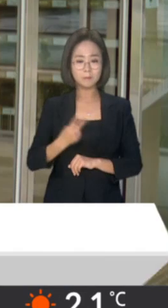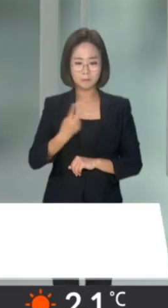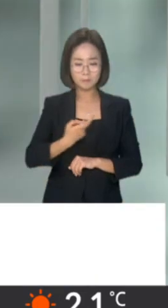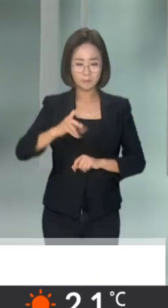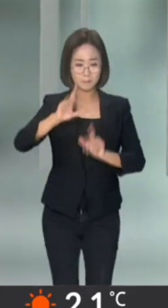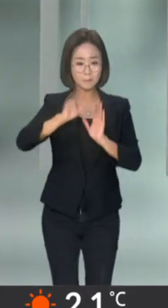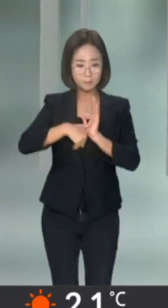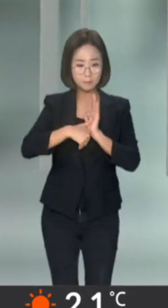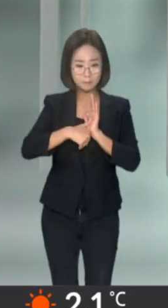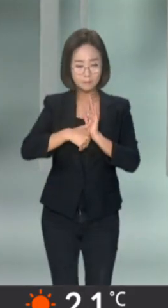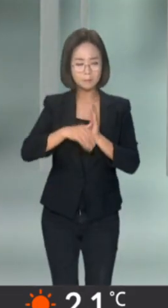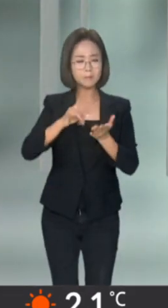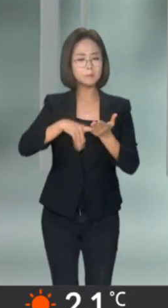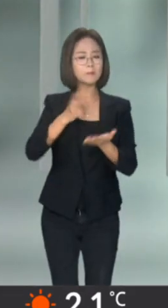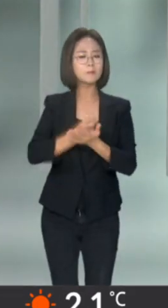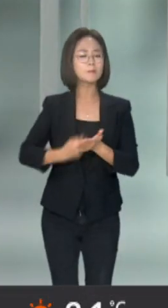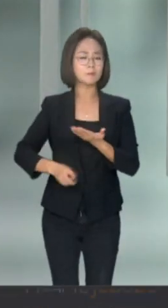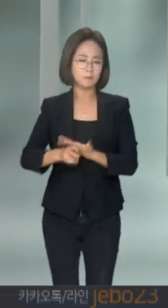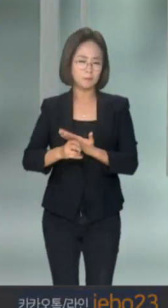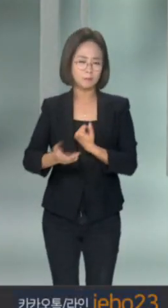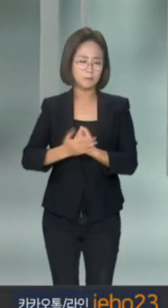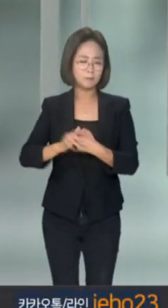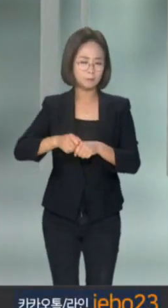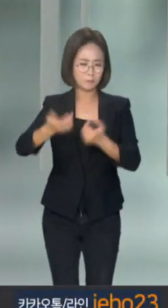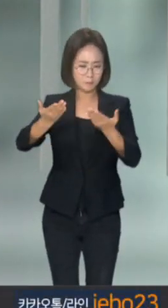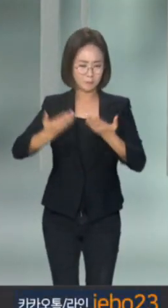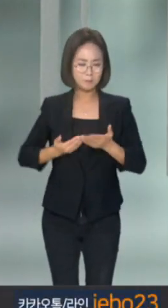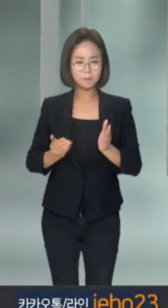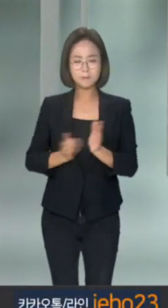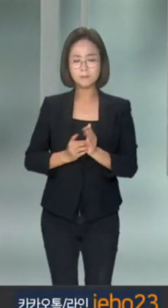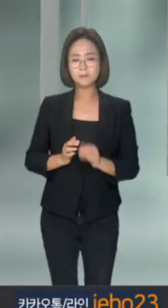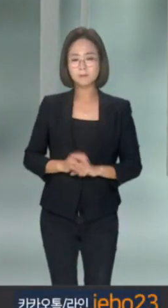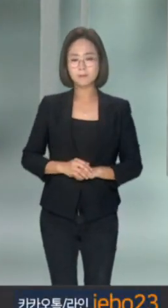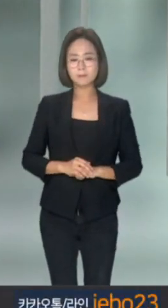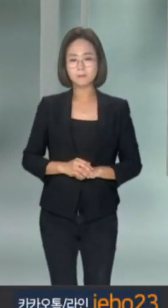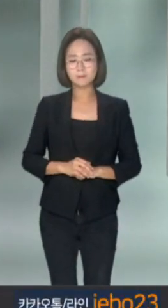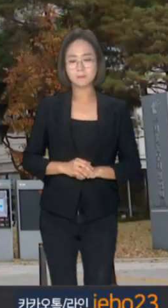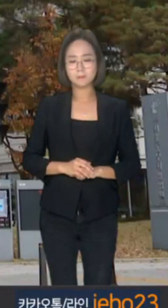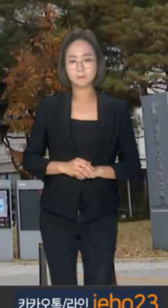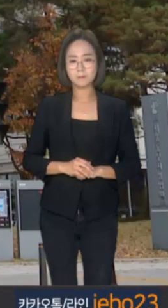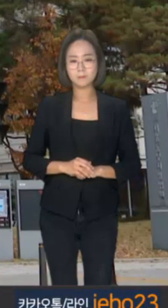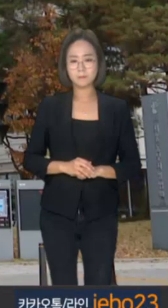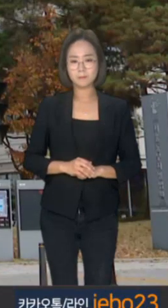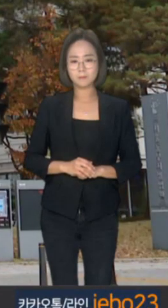2019년에도 관세법 위반으로 처벌받은 전력이 있는 것으로 알려졌습니다.